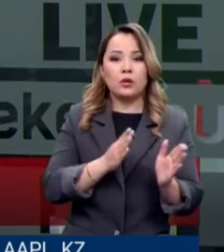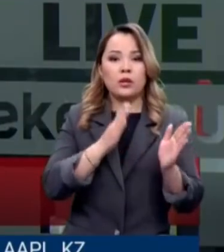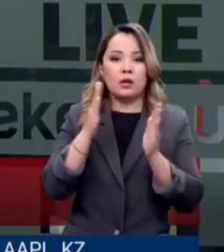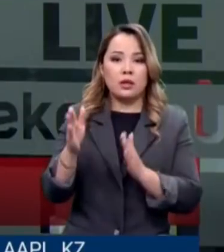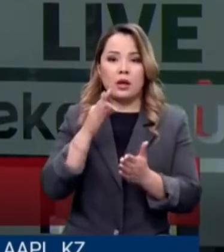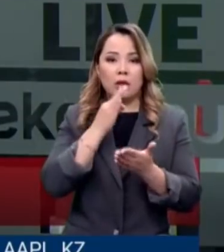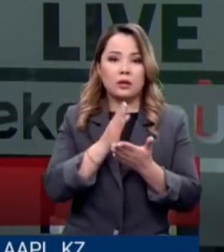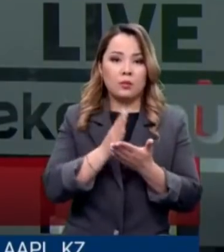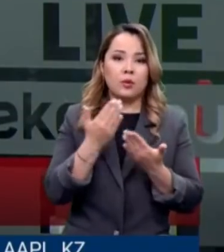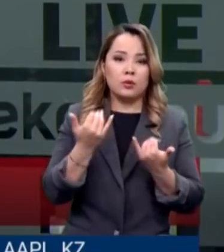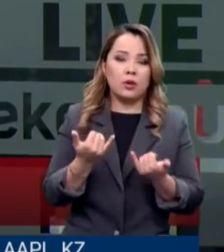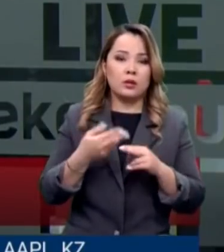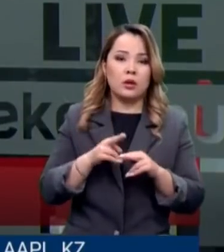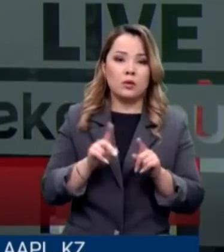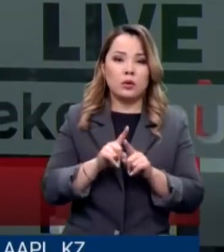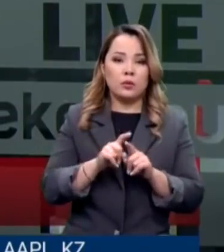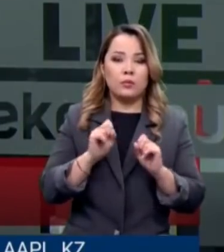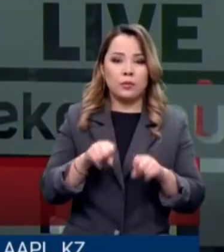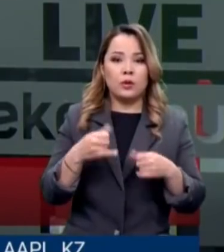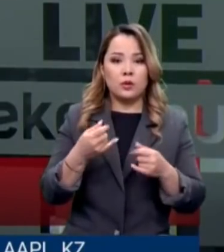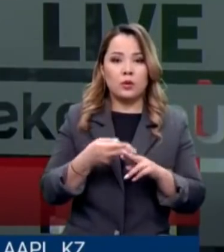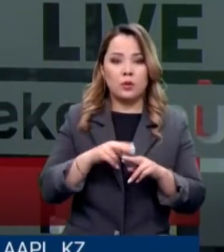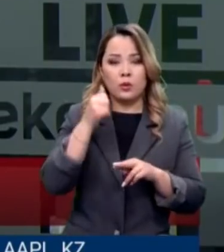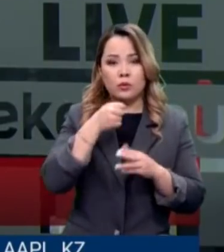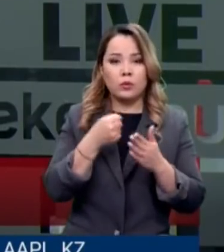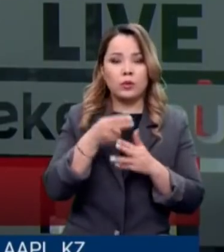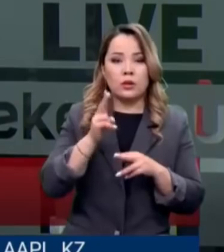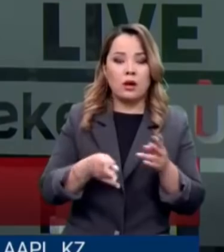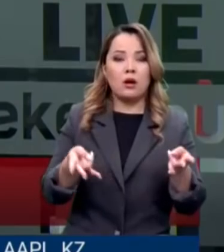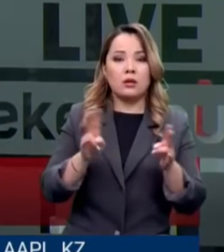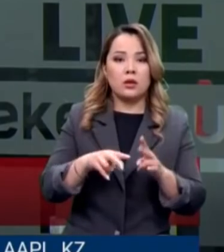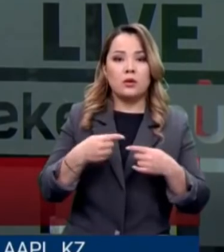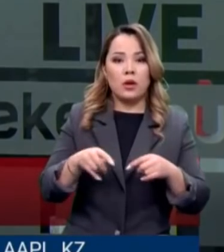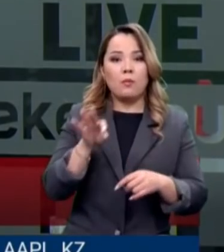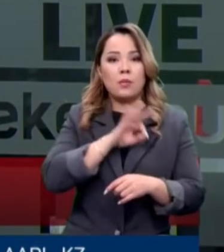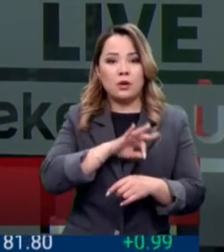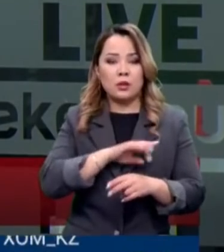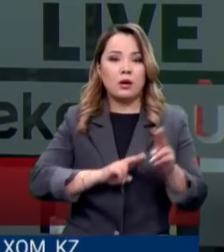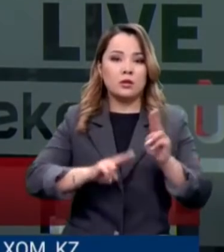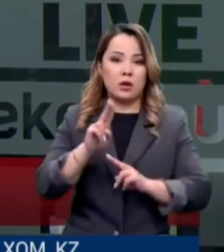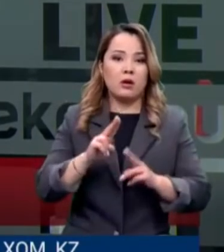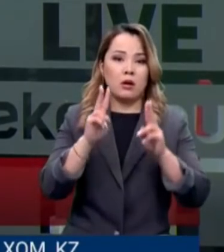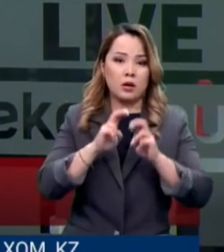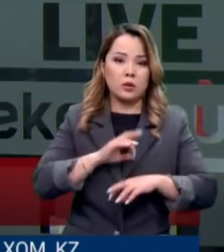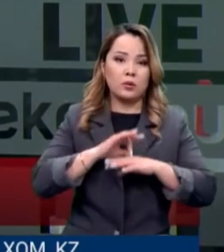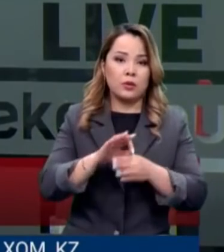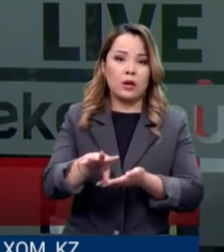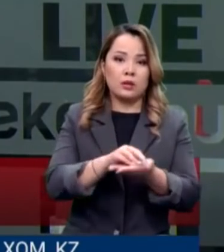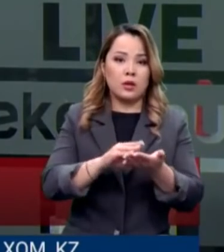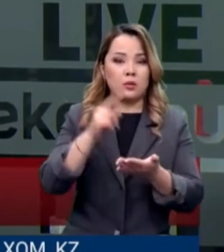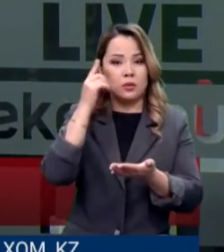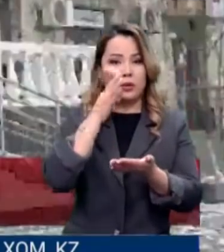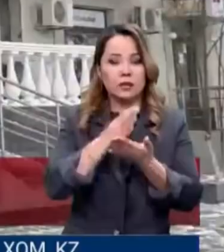шегеру досында. Ол бұл қадамды кем дегенде осы жылдың аяғына дейін қалдырып, кейбір пайдалану шарттарын қайта қарау керек деп